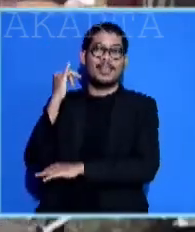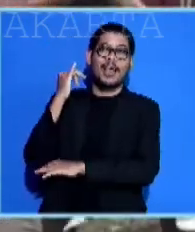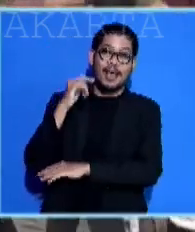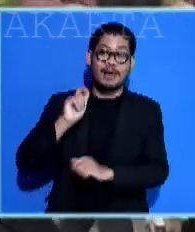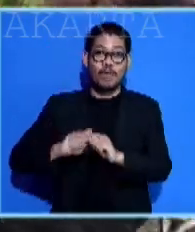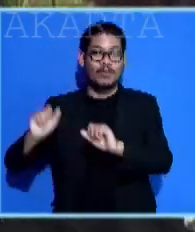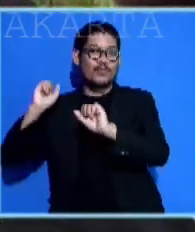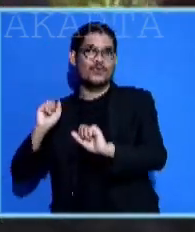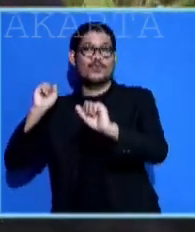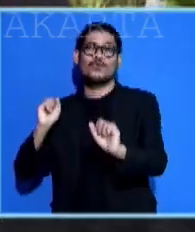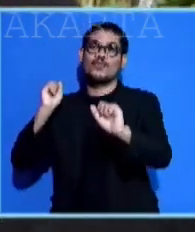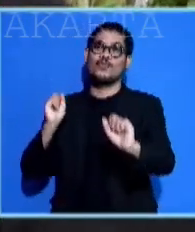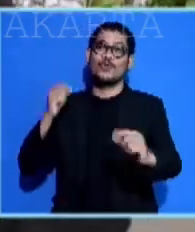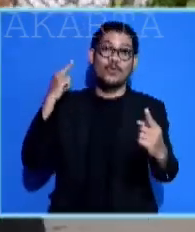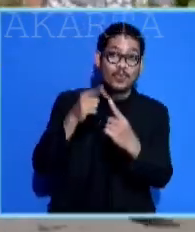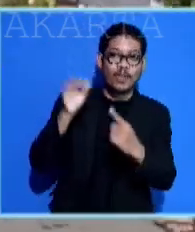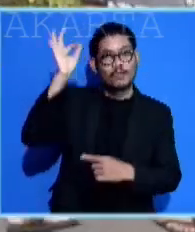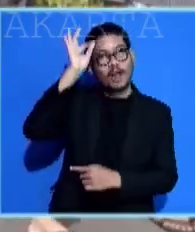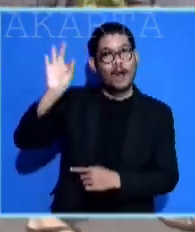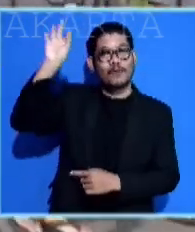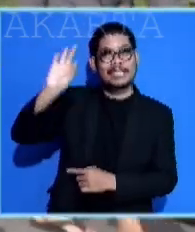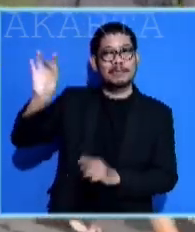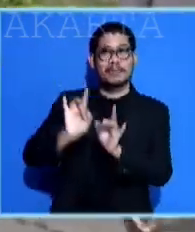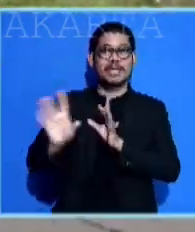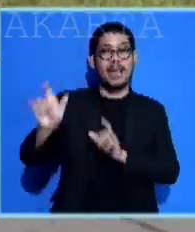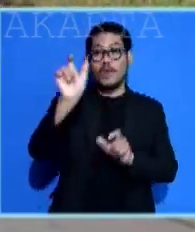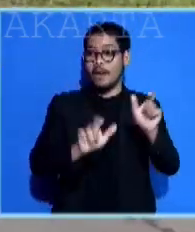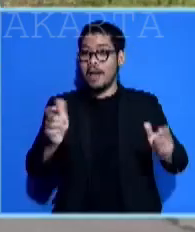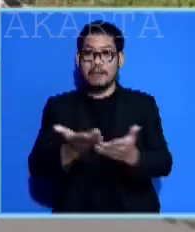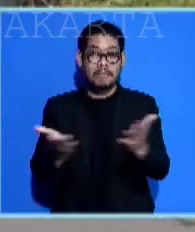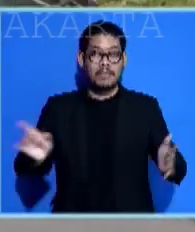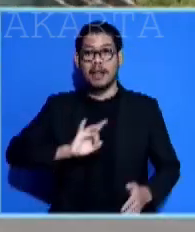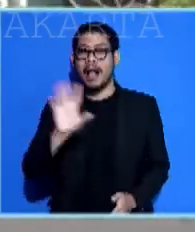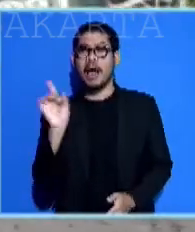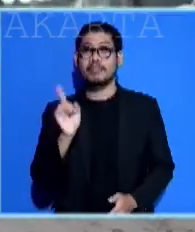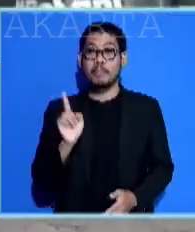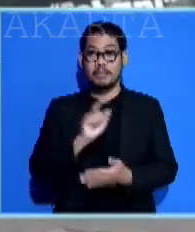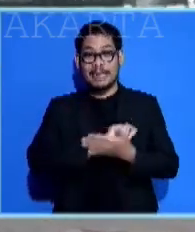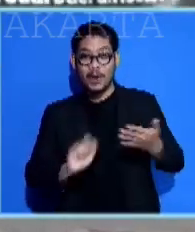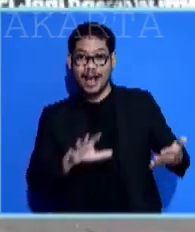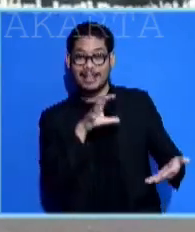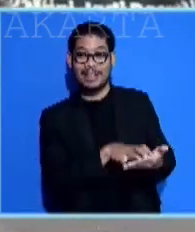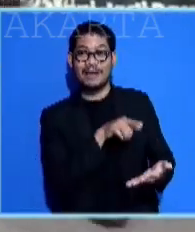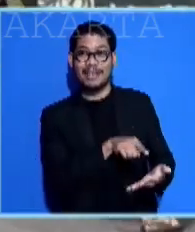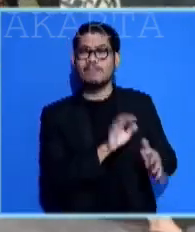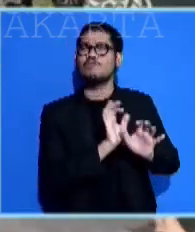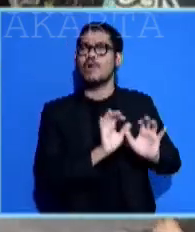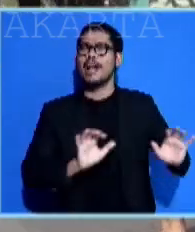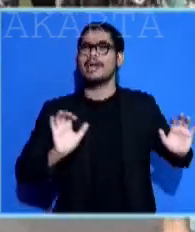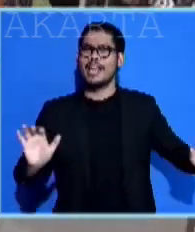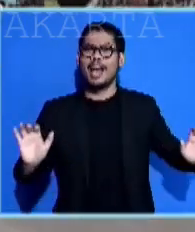punya filosofi mas, biar beda dari yang lain aja. Soalnya kan dari pihak sekolah juga udah banyak ngeluarin